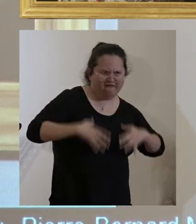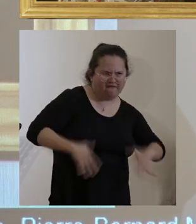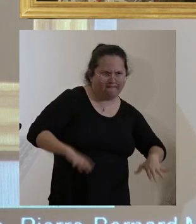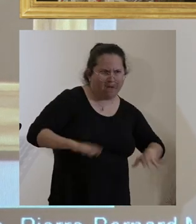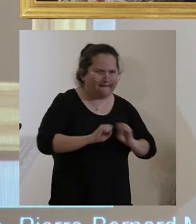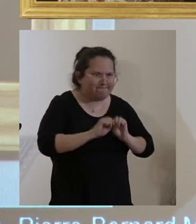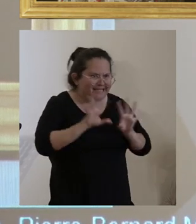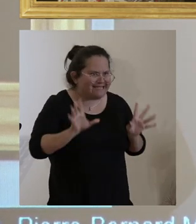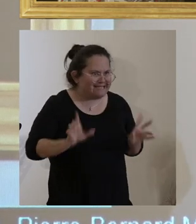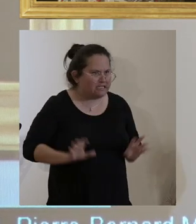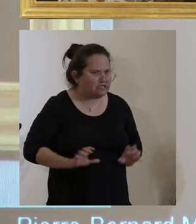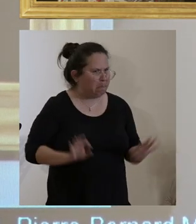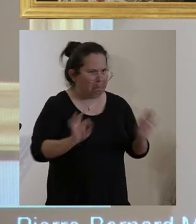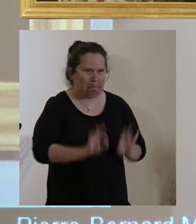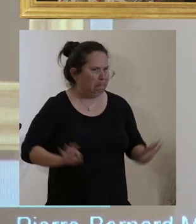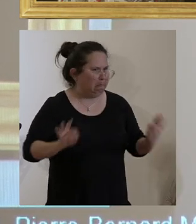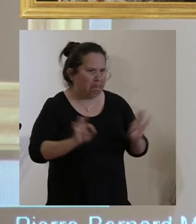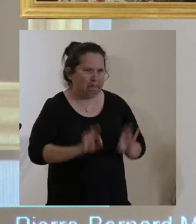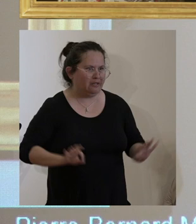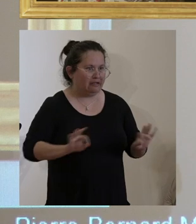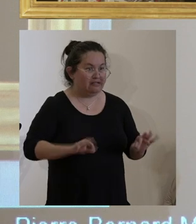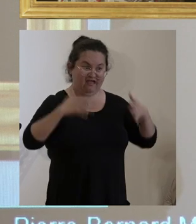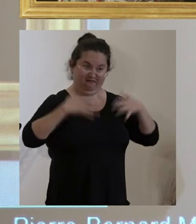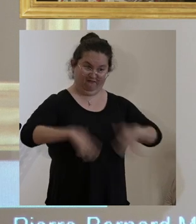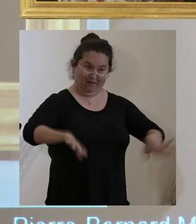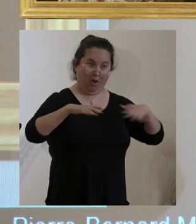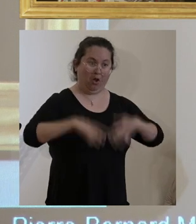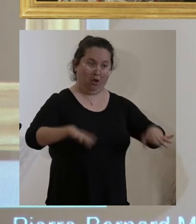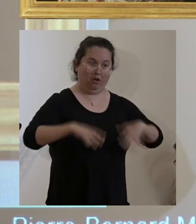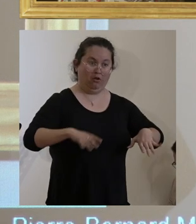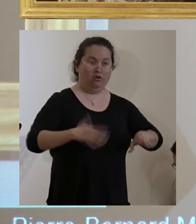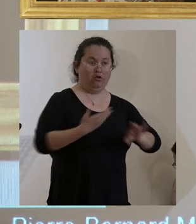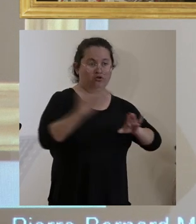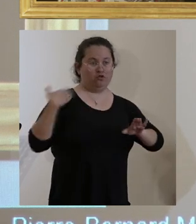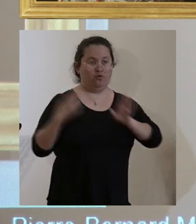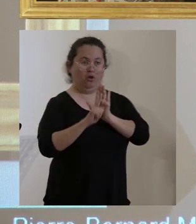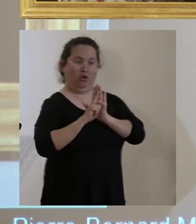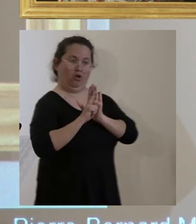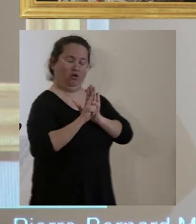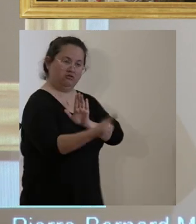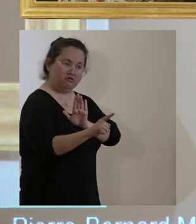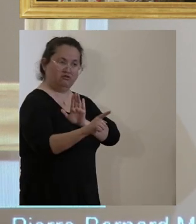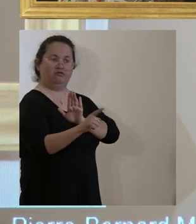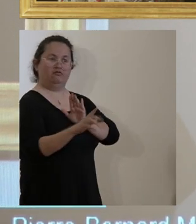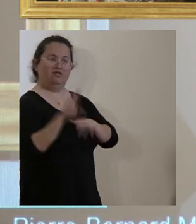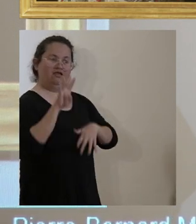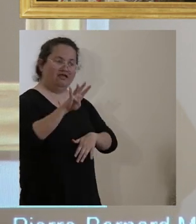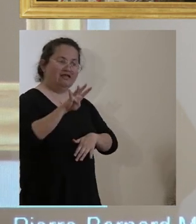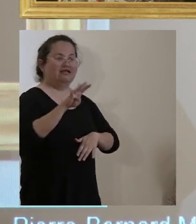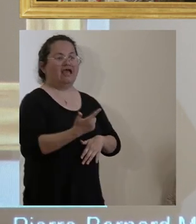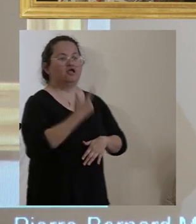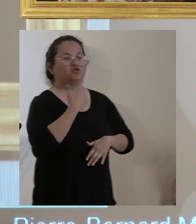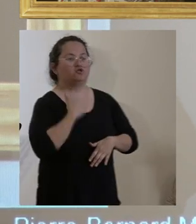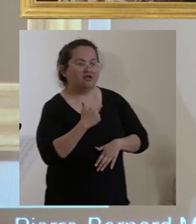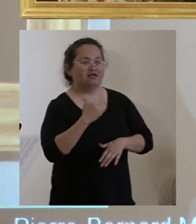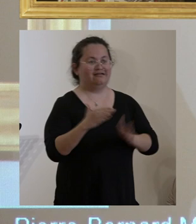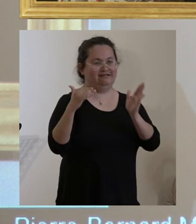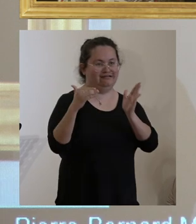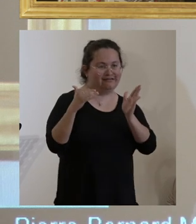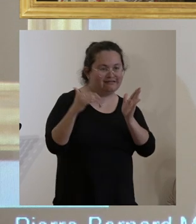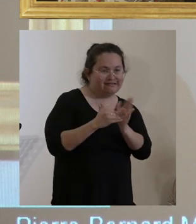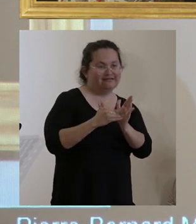imposé aux esclaves depuis l'ordonnance du 4 juin 1720, qui est une loi somptuaire. On impose